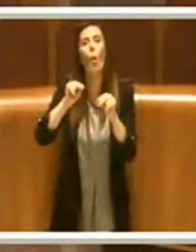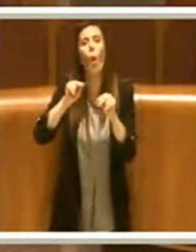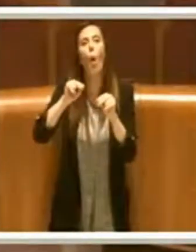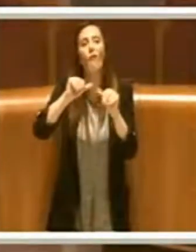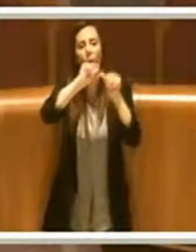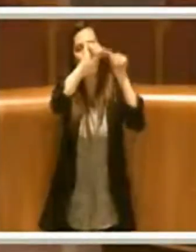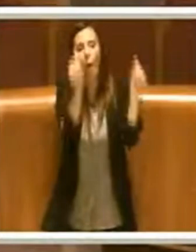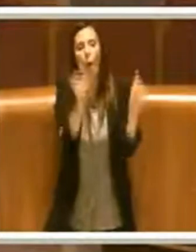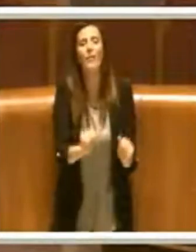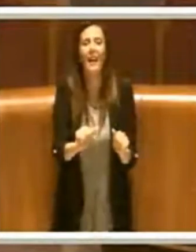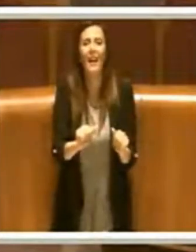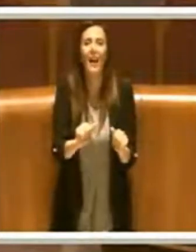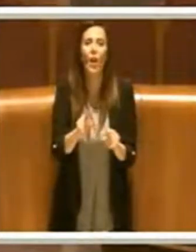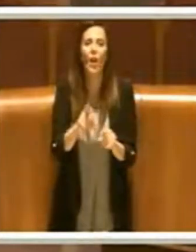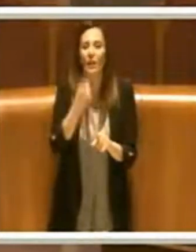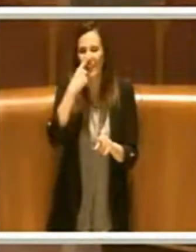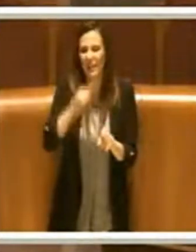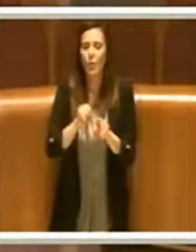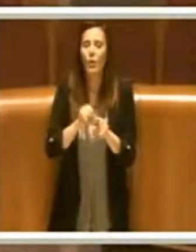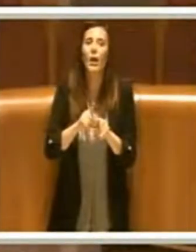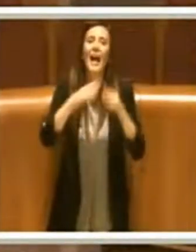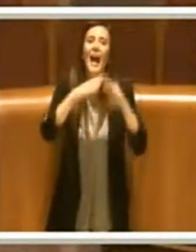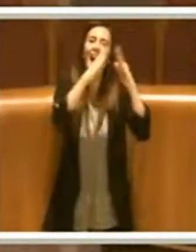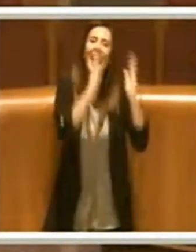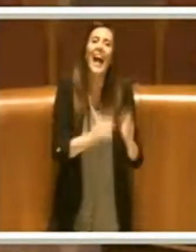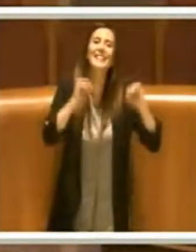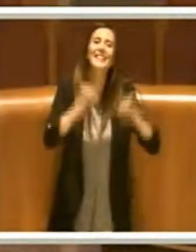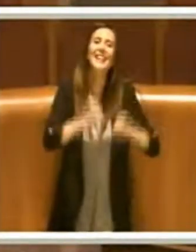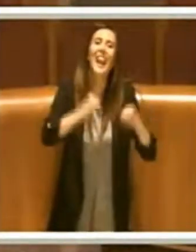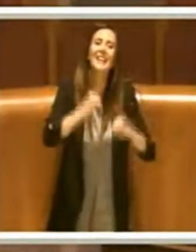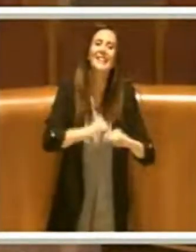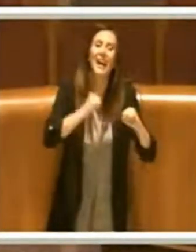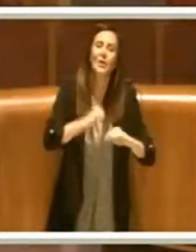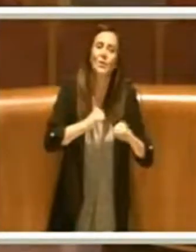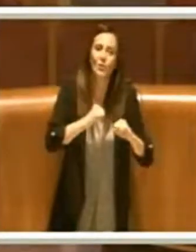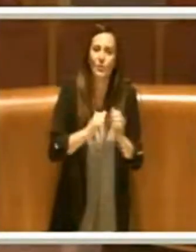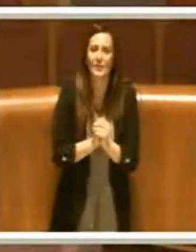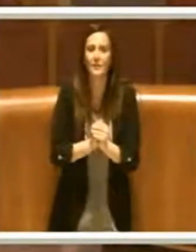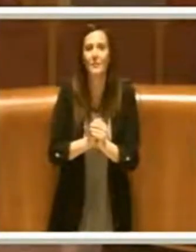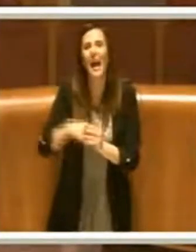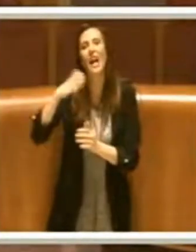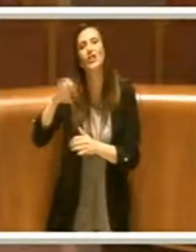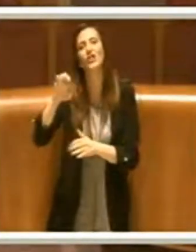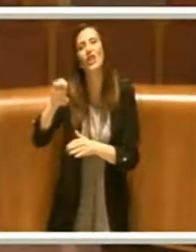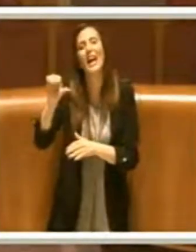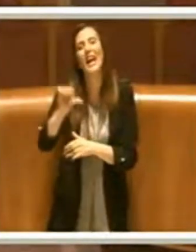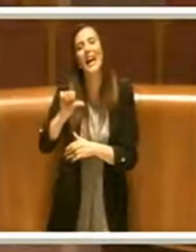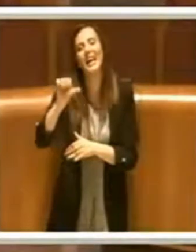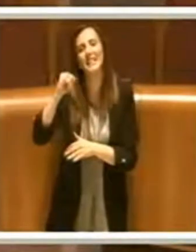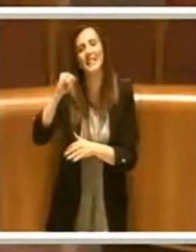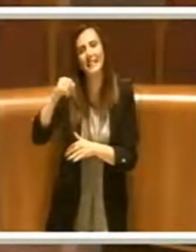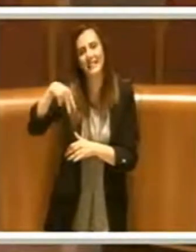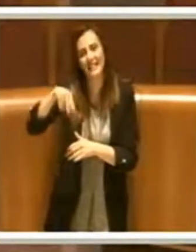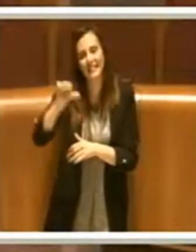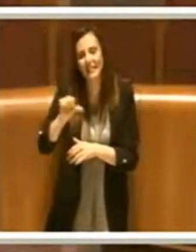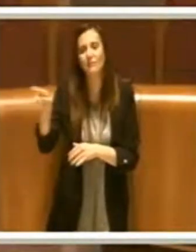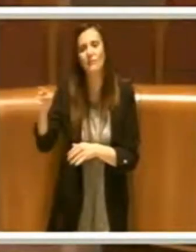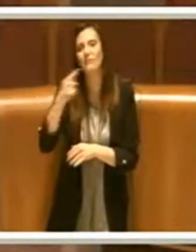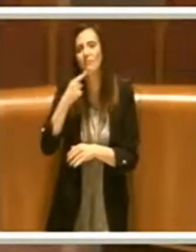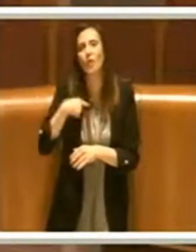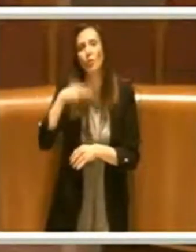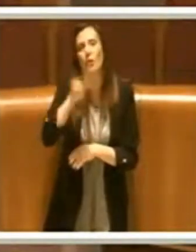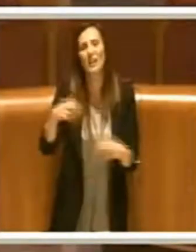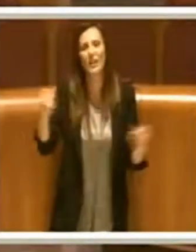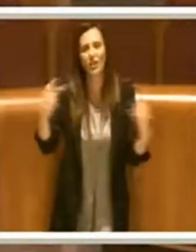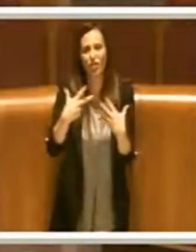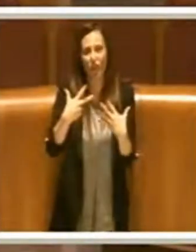cioè incentrate sulle case della salute. Ma parallelamente il Censis ci dice che nel 2019 circa il